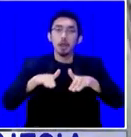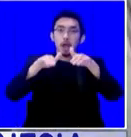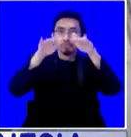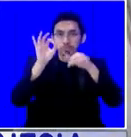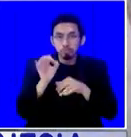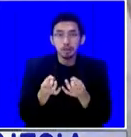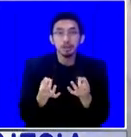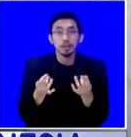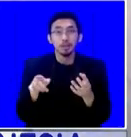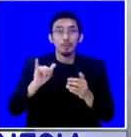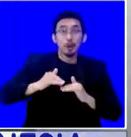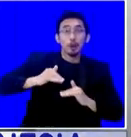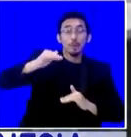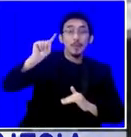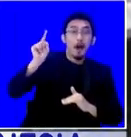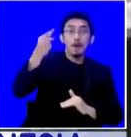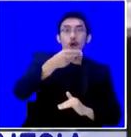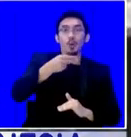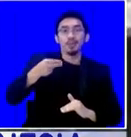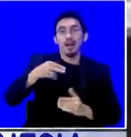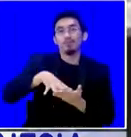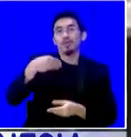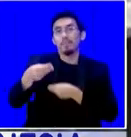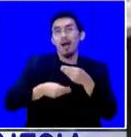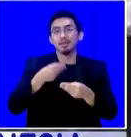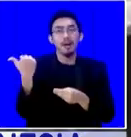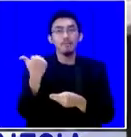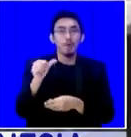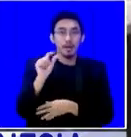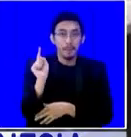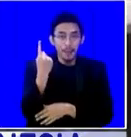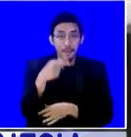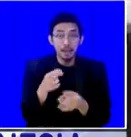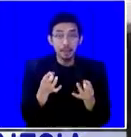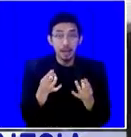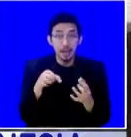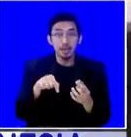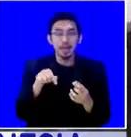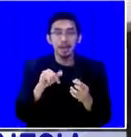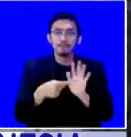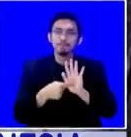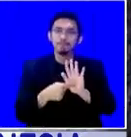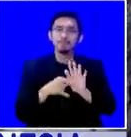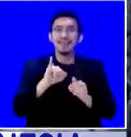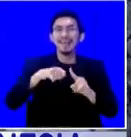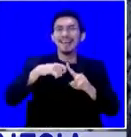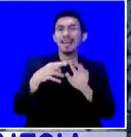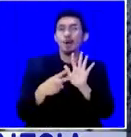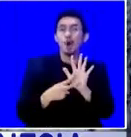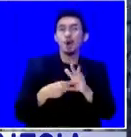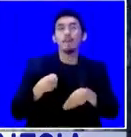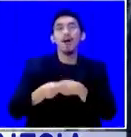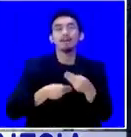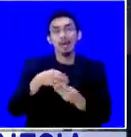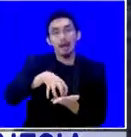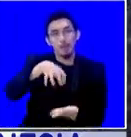langit pertama di Indonesia. Sebagai pusat perbelanjaan modern Pertamina, Sarinah pun sempat menjadi ikon belanja ibu kota. Sementara biaya